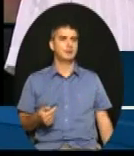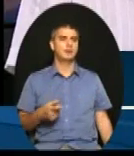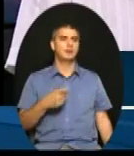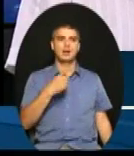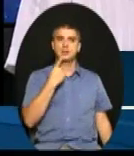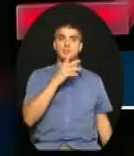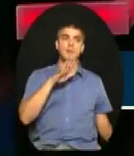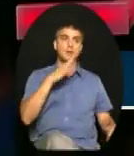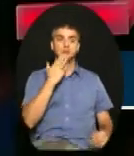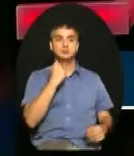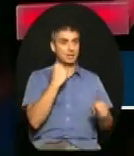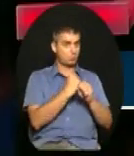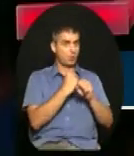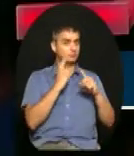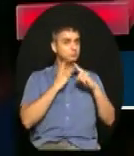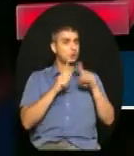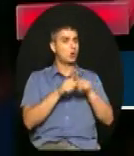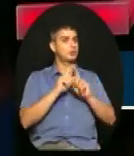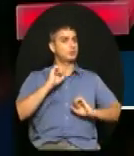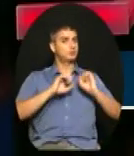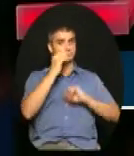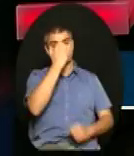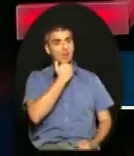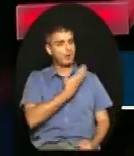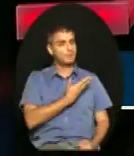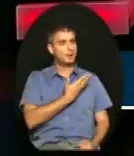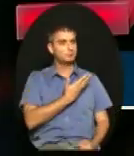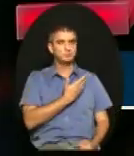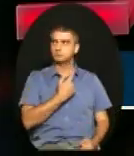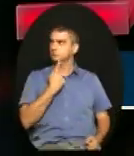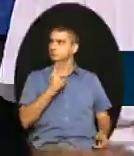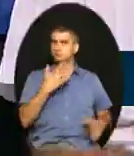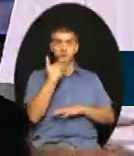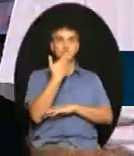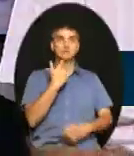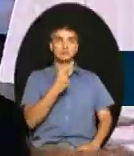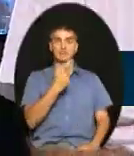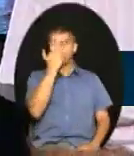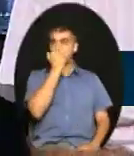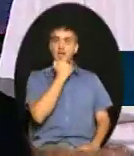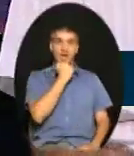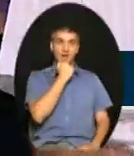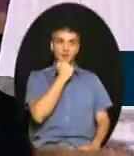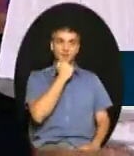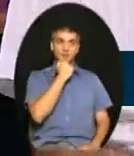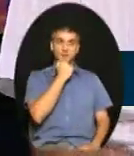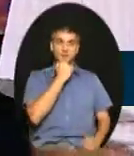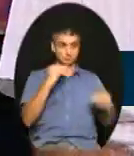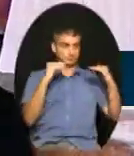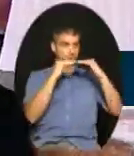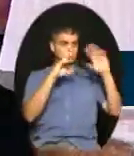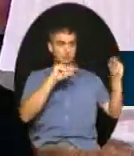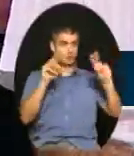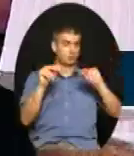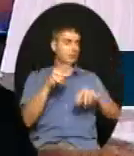טוען שממשלת ישראל פועלת בדיוק לפי אותם דפוסים של חמאס? זה לא מה שאני אמרתי. שמדינת ישראל וחמאס זה לא מה שאני אמרתי.